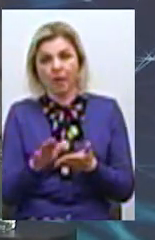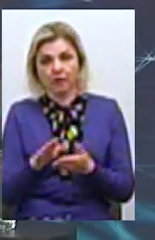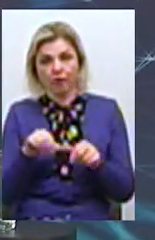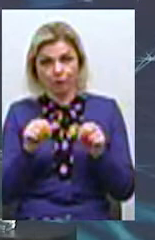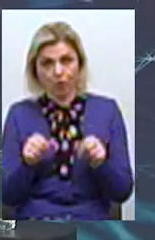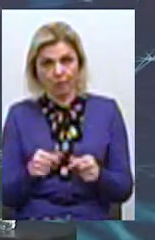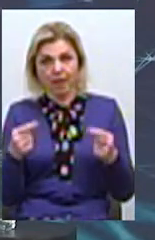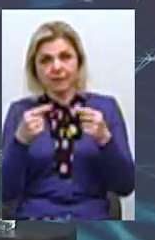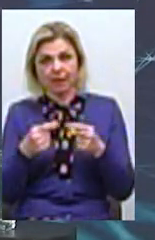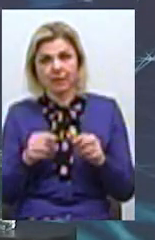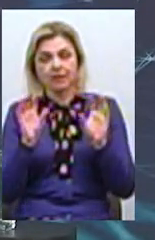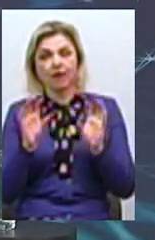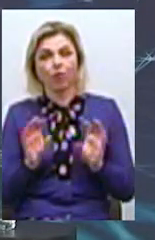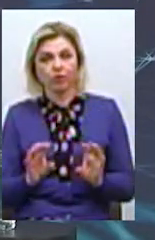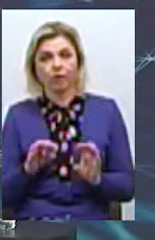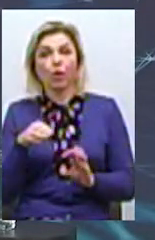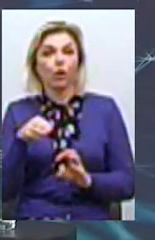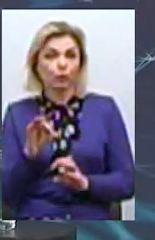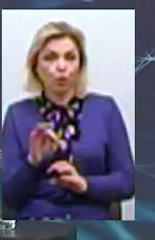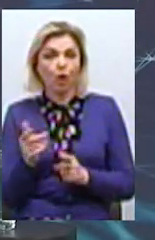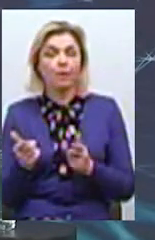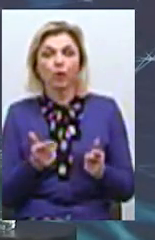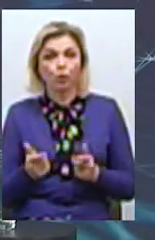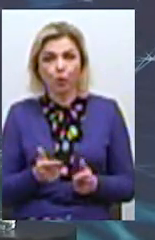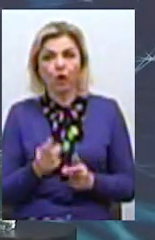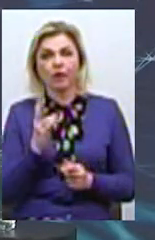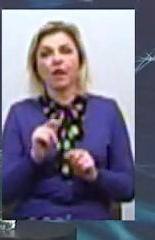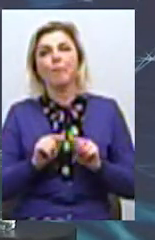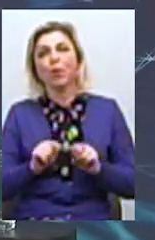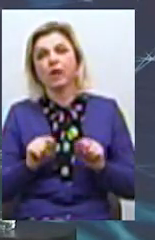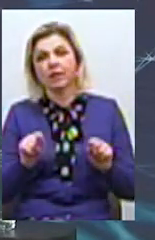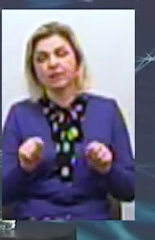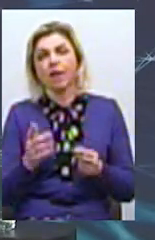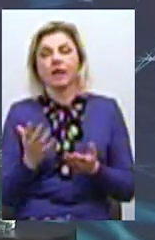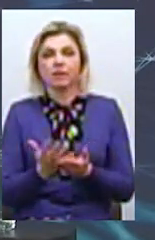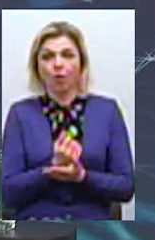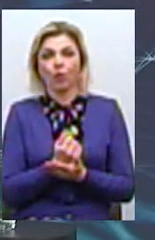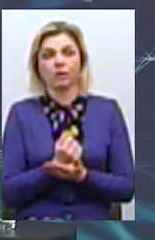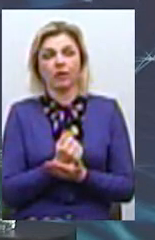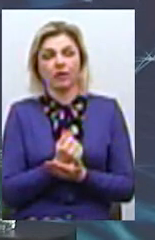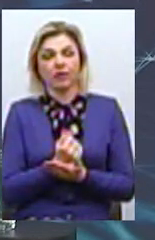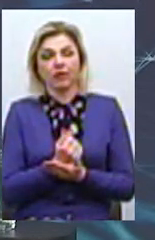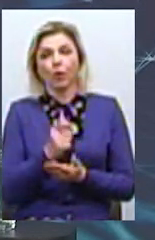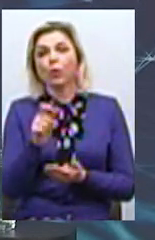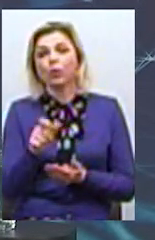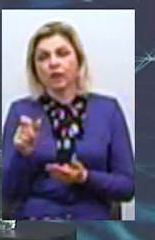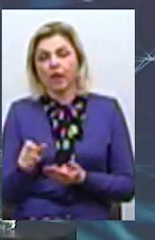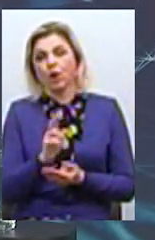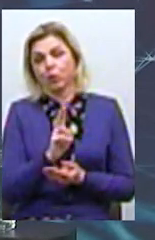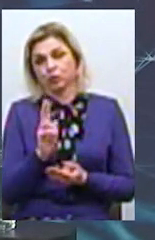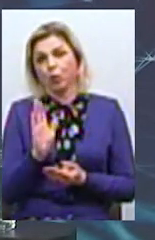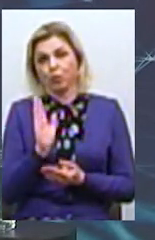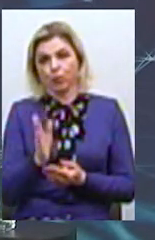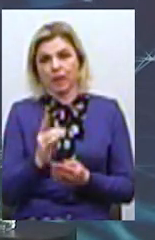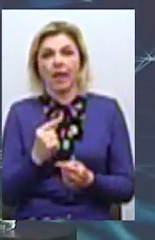з законодавством, то підготовка на популяризацію, знаходження і рекрутингу людей, які б стали